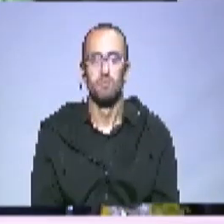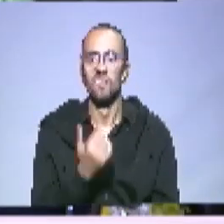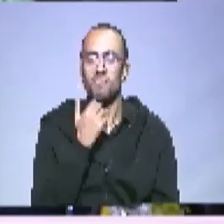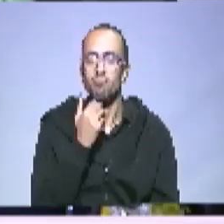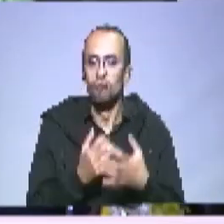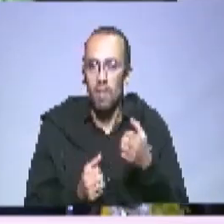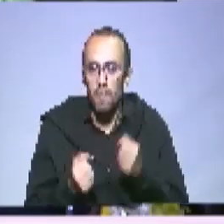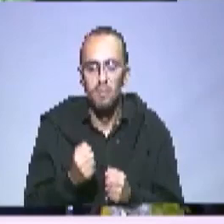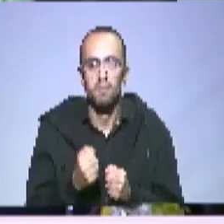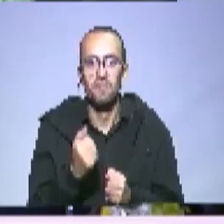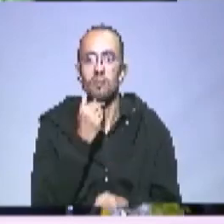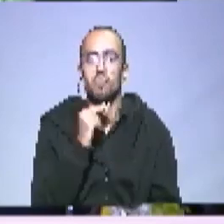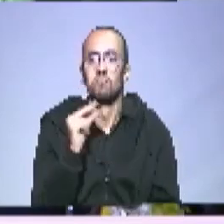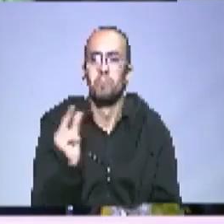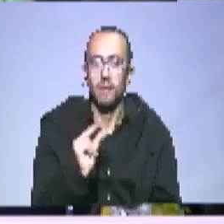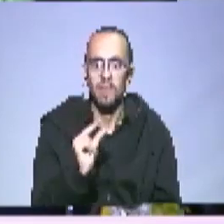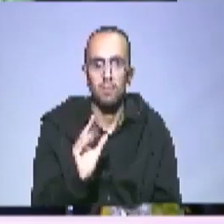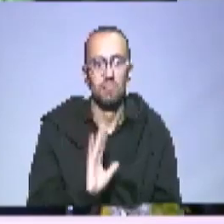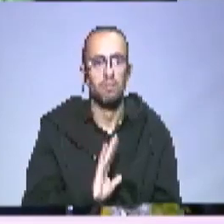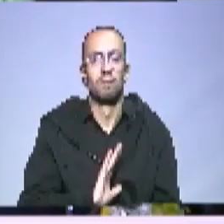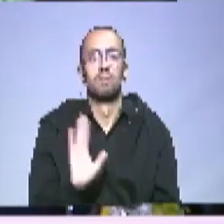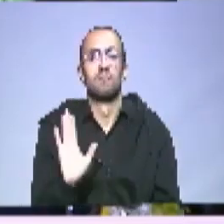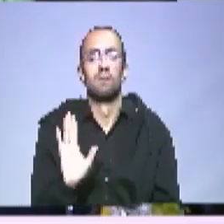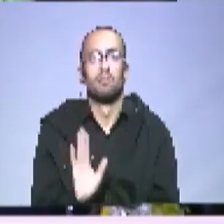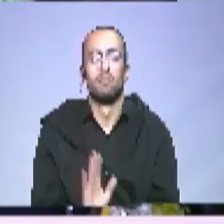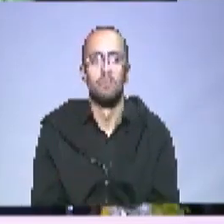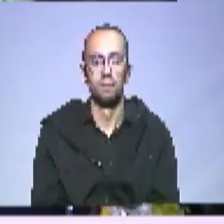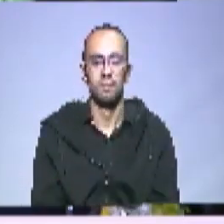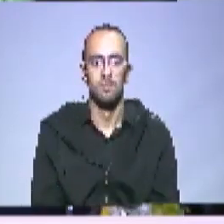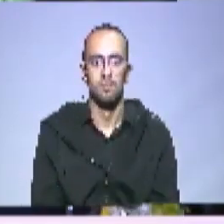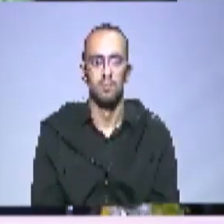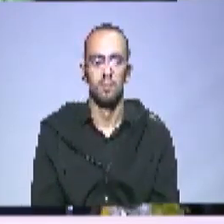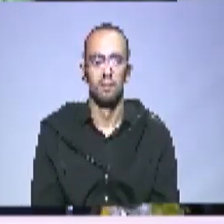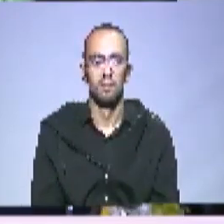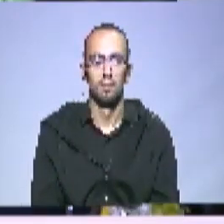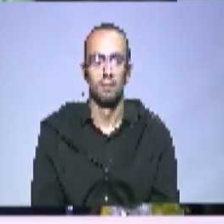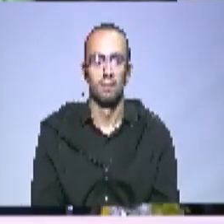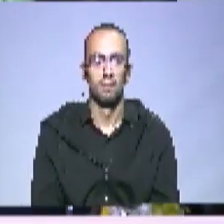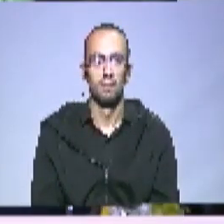غير بيض ومن غير